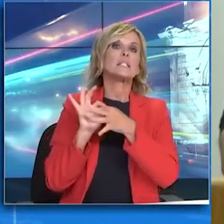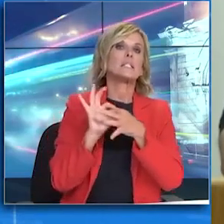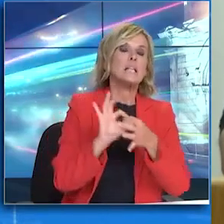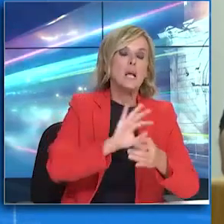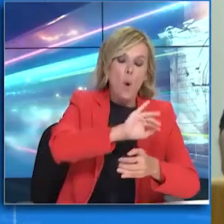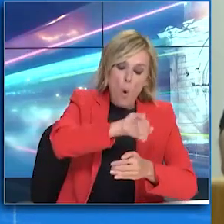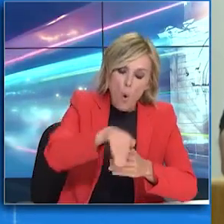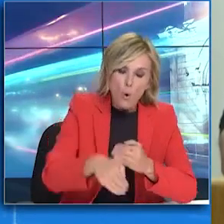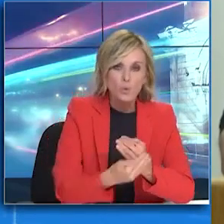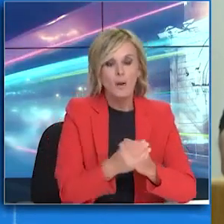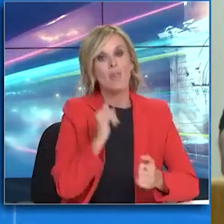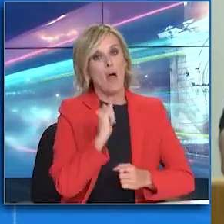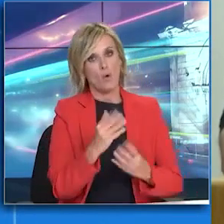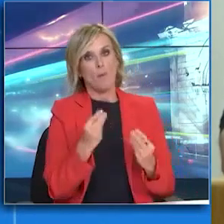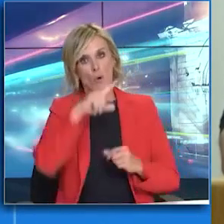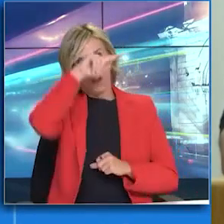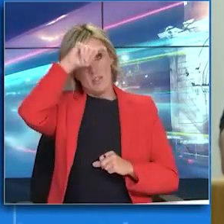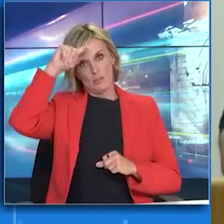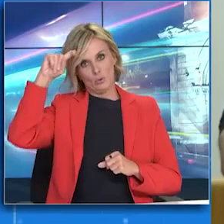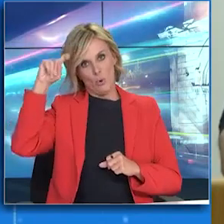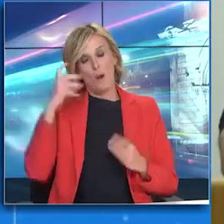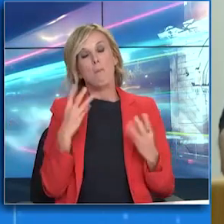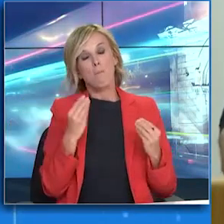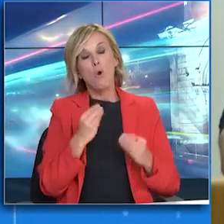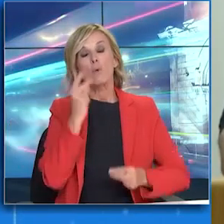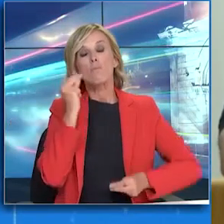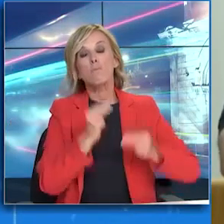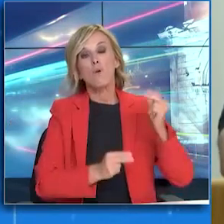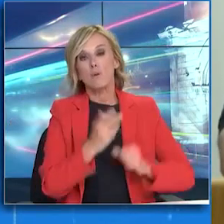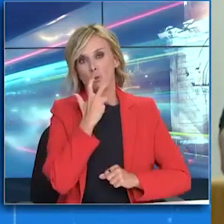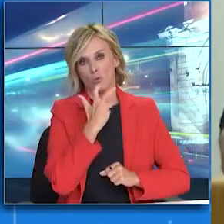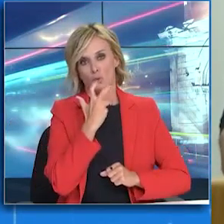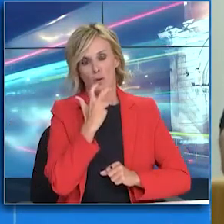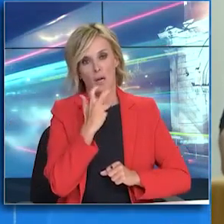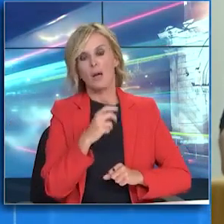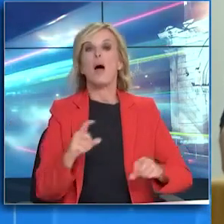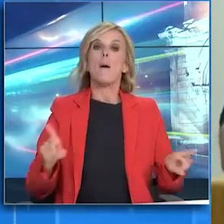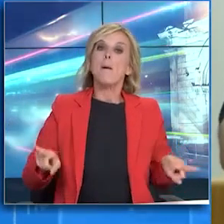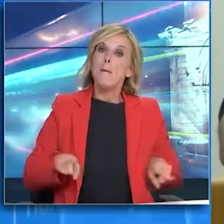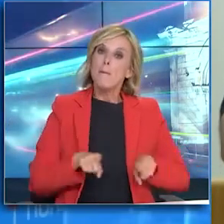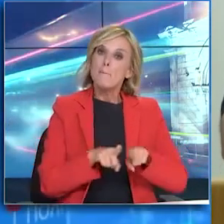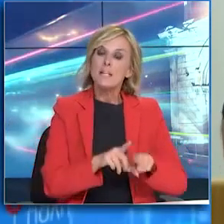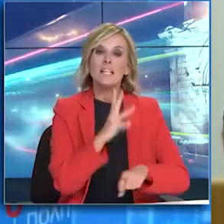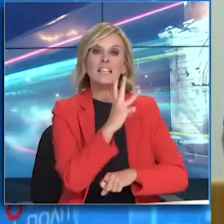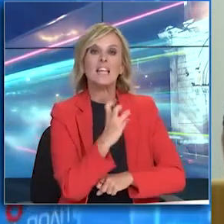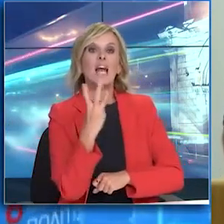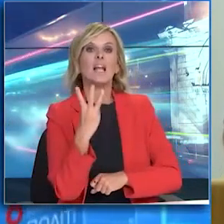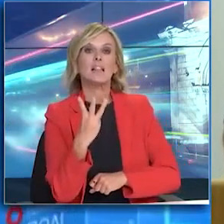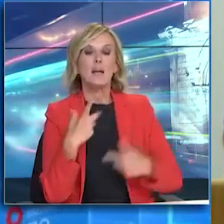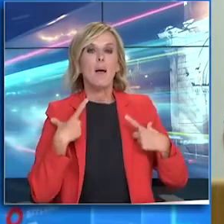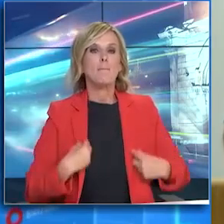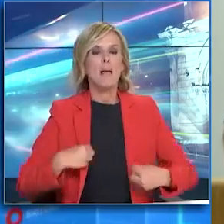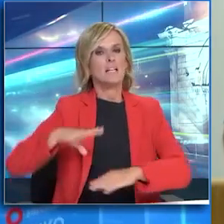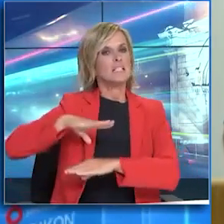κατάσταση παραμένει δύσκολη. Μαζί μας επίσης, σε όλα τα μέτωπα, επιχειρούν 33 στελέχη του στρατού Ξηράς και